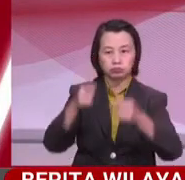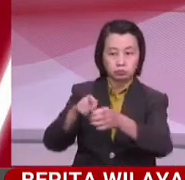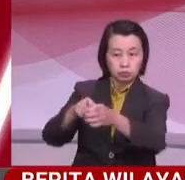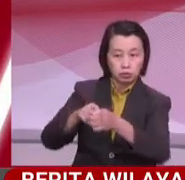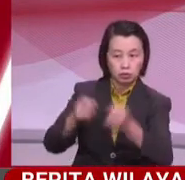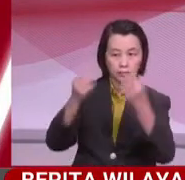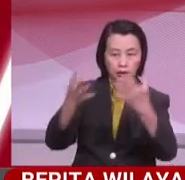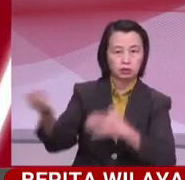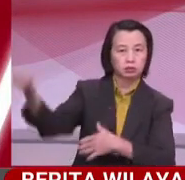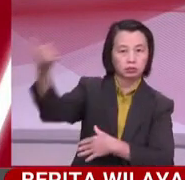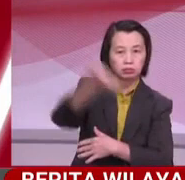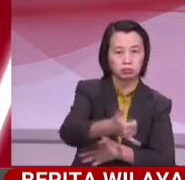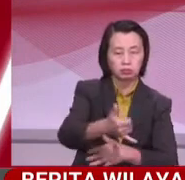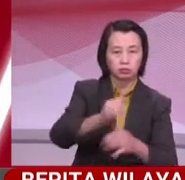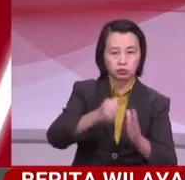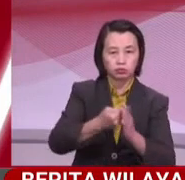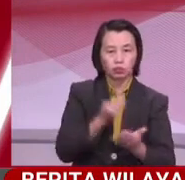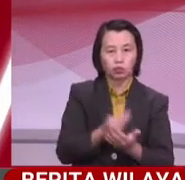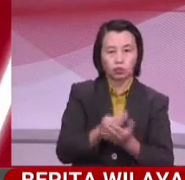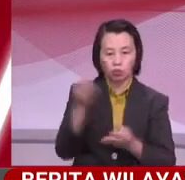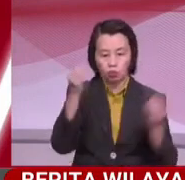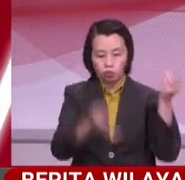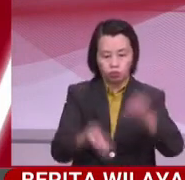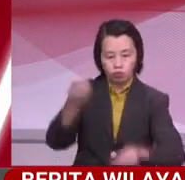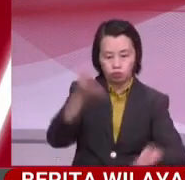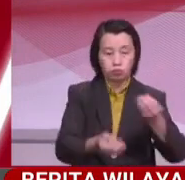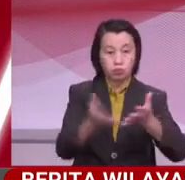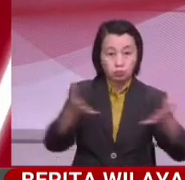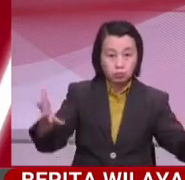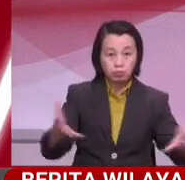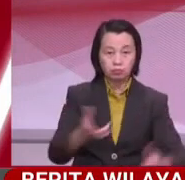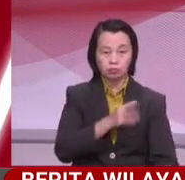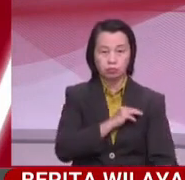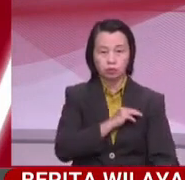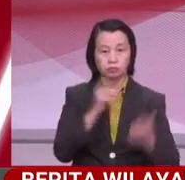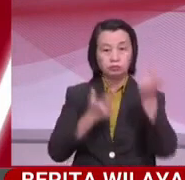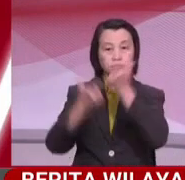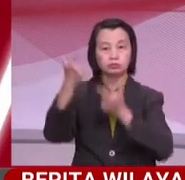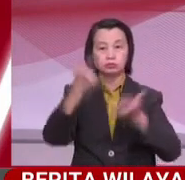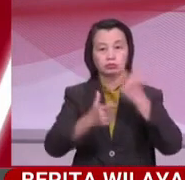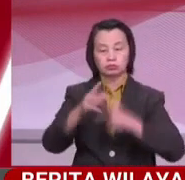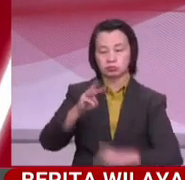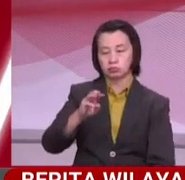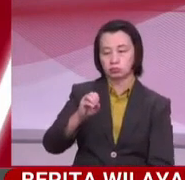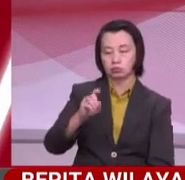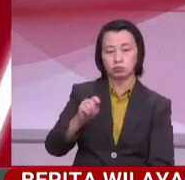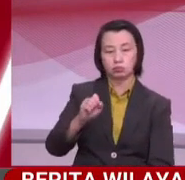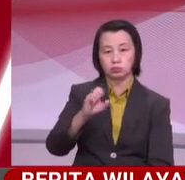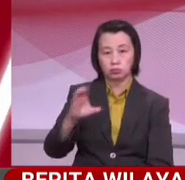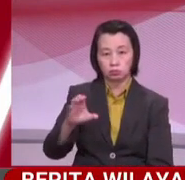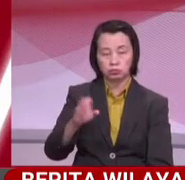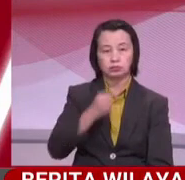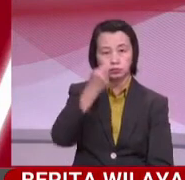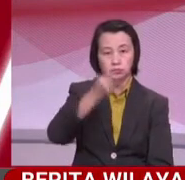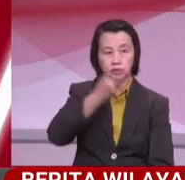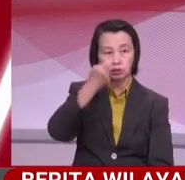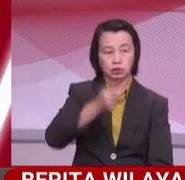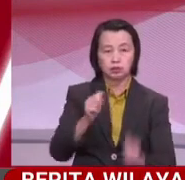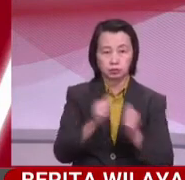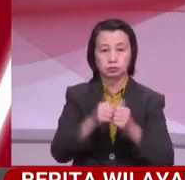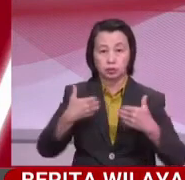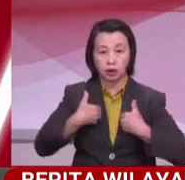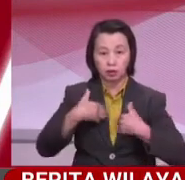menarik banyak kemasukan sumber keuangan menciptakan congan kesenian dan kebudayaan Datuk Abdul Karim Rachman Hamzah berkata